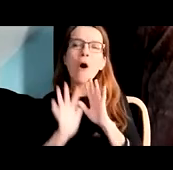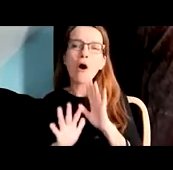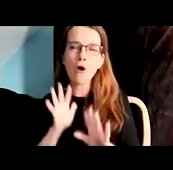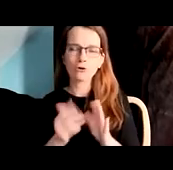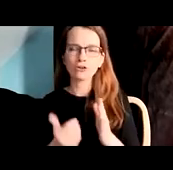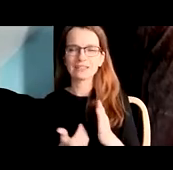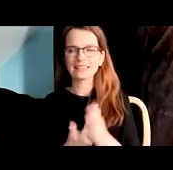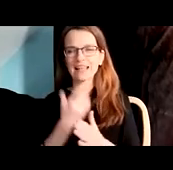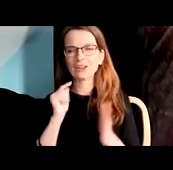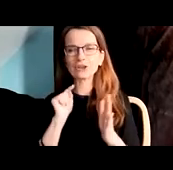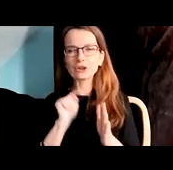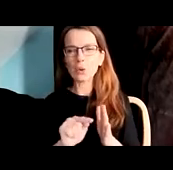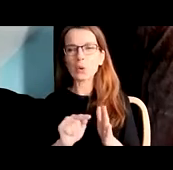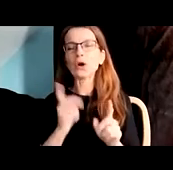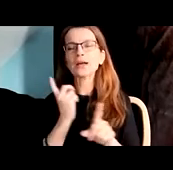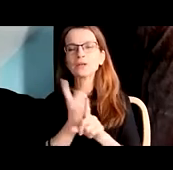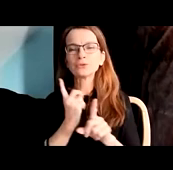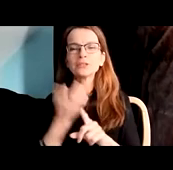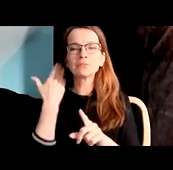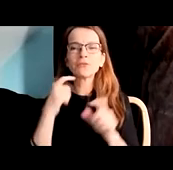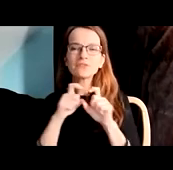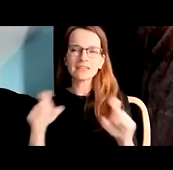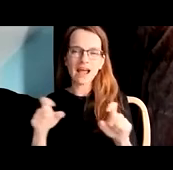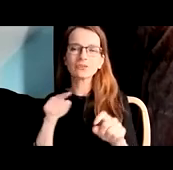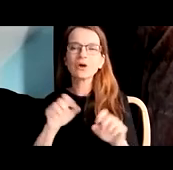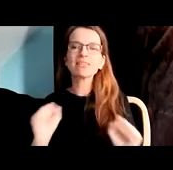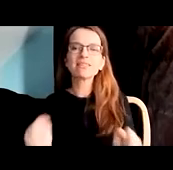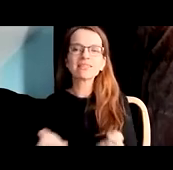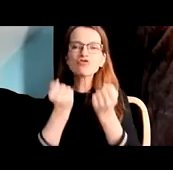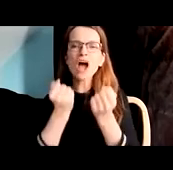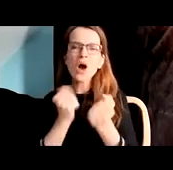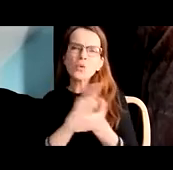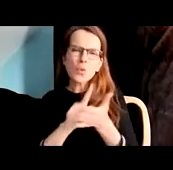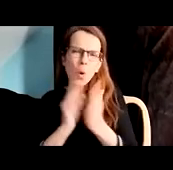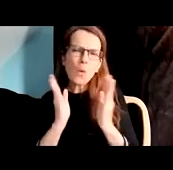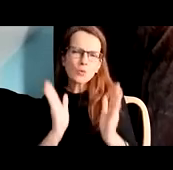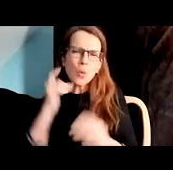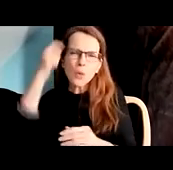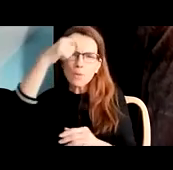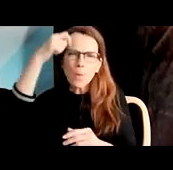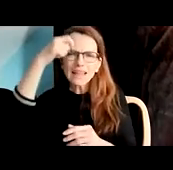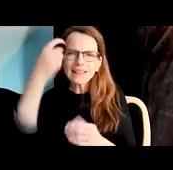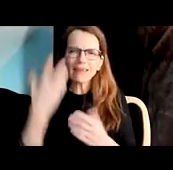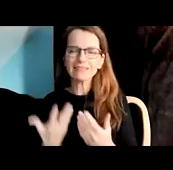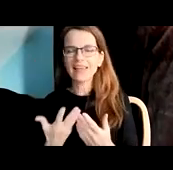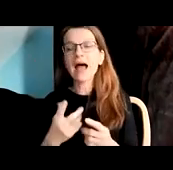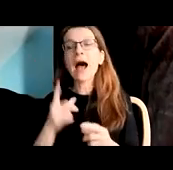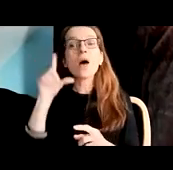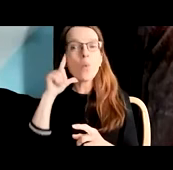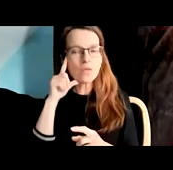za to krivo to težavno obdobje pubertete, ampak načeloma